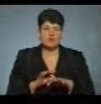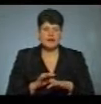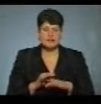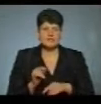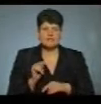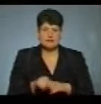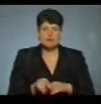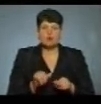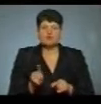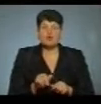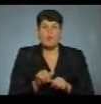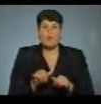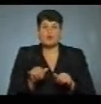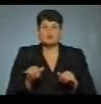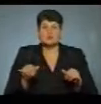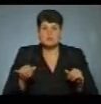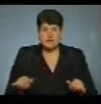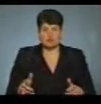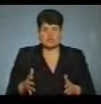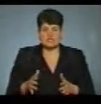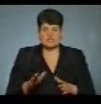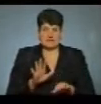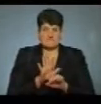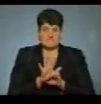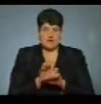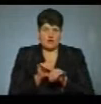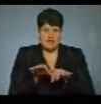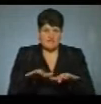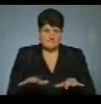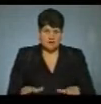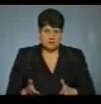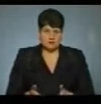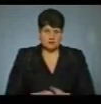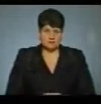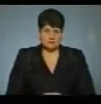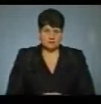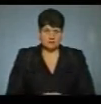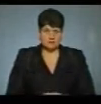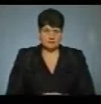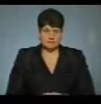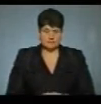що поширюється вірус Тернопільщиною, і, зокрема, бачимо, що епіцентр – це Монастирщина?